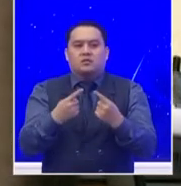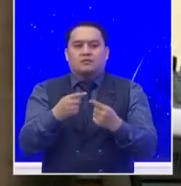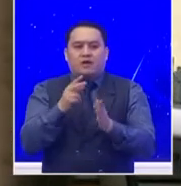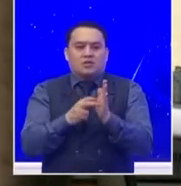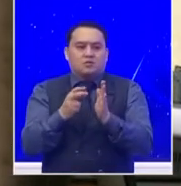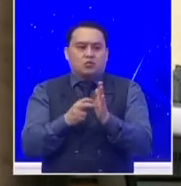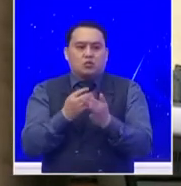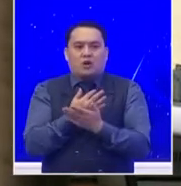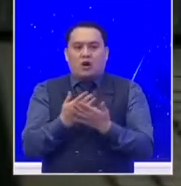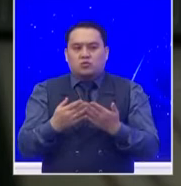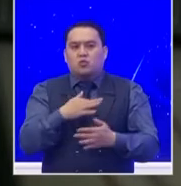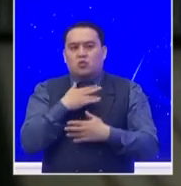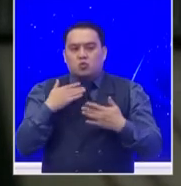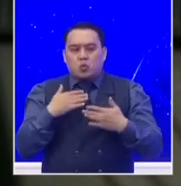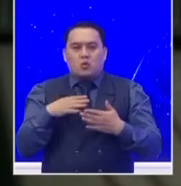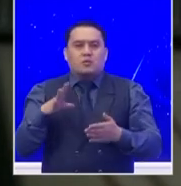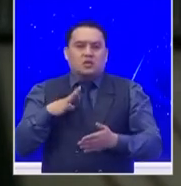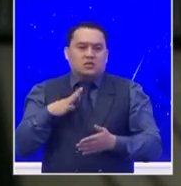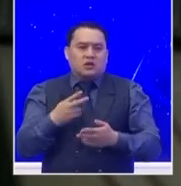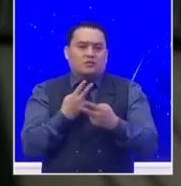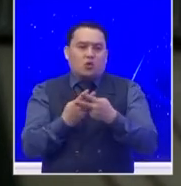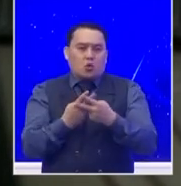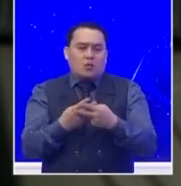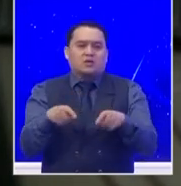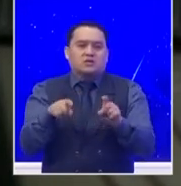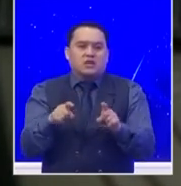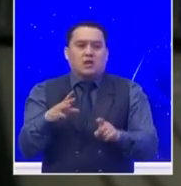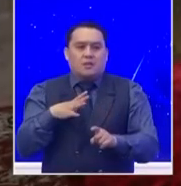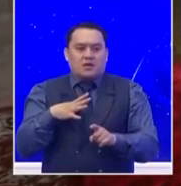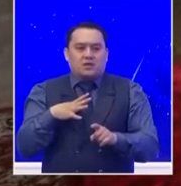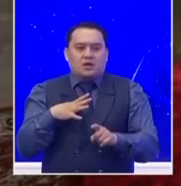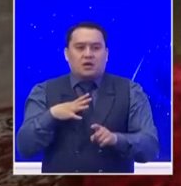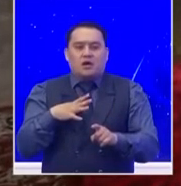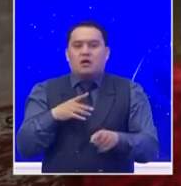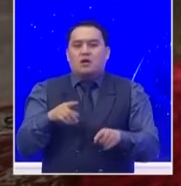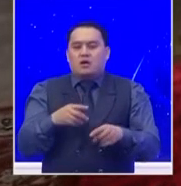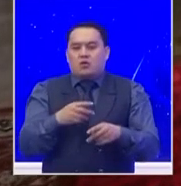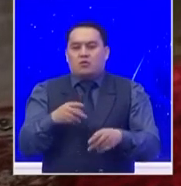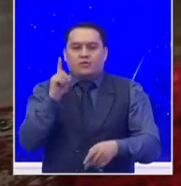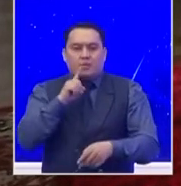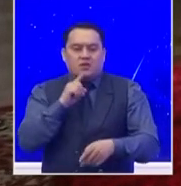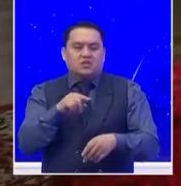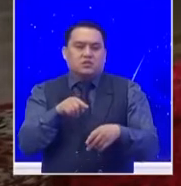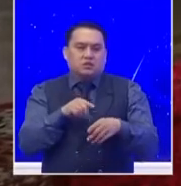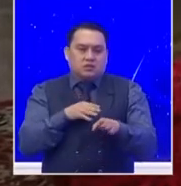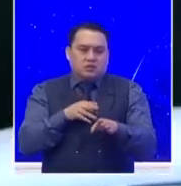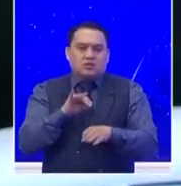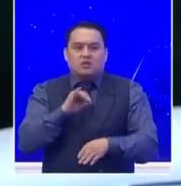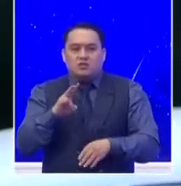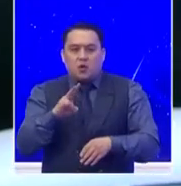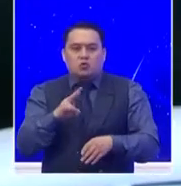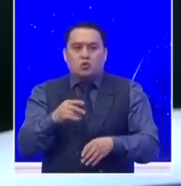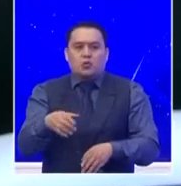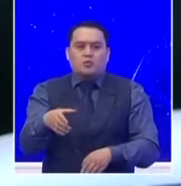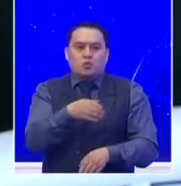постояльцев. Среди них очень много тех, кто был в местах не столь отдаленных, а также тех, кто находится на пробационном контроле уголовно-исполнительной инспекции. Пьющих